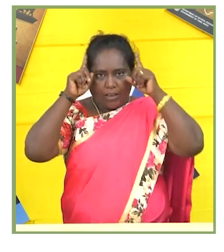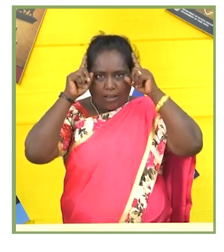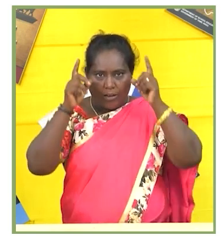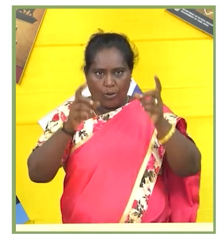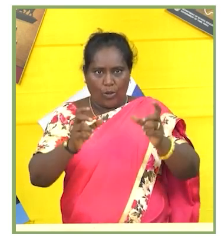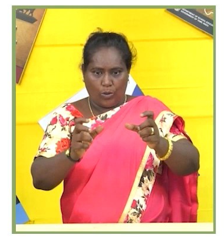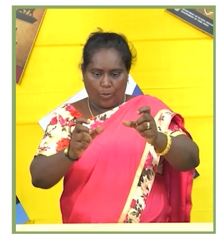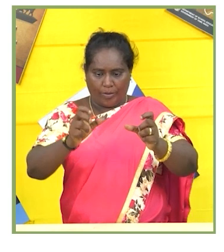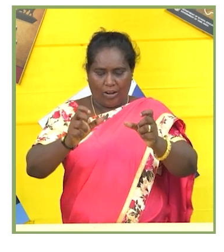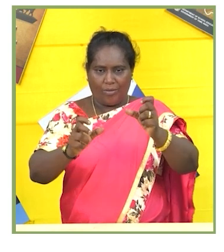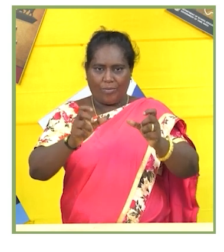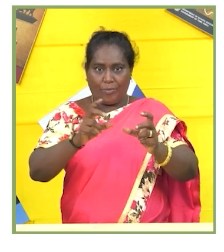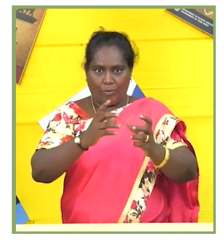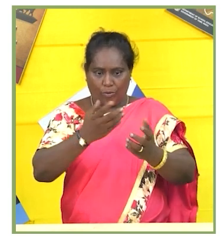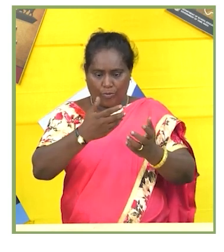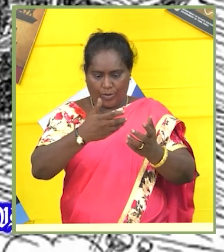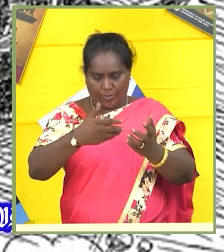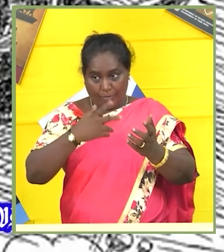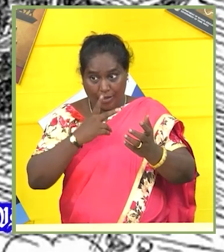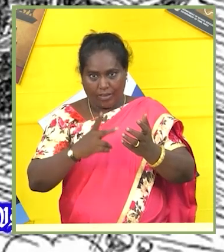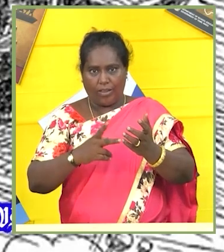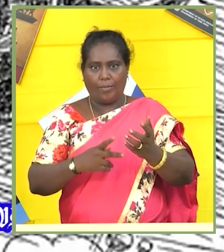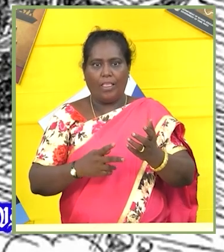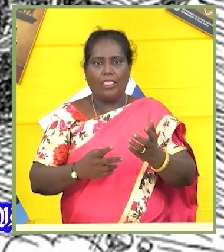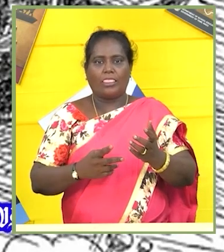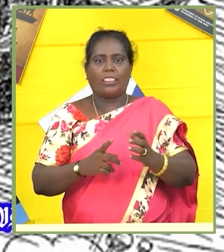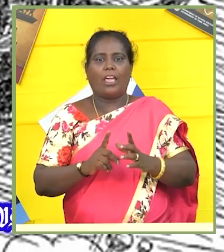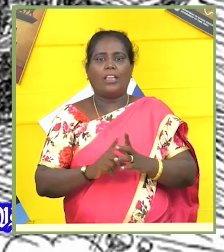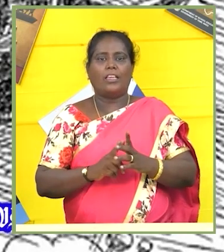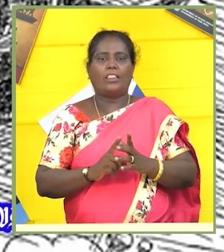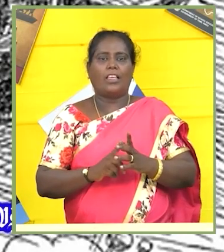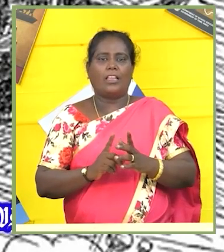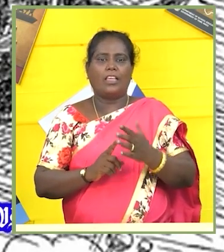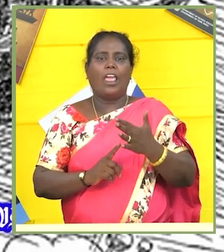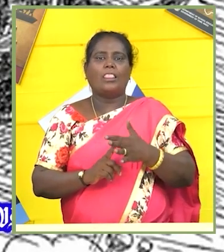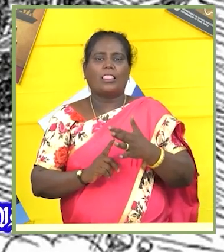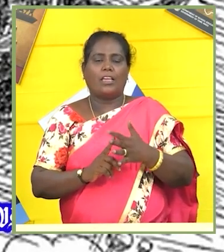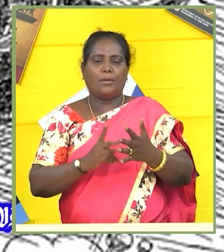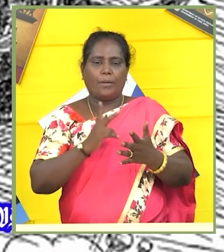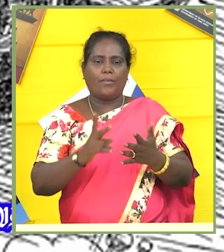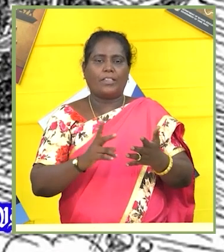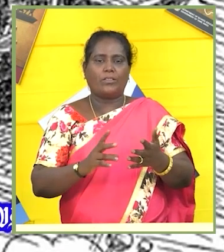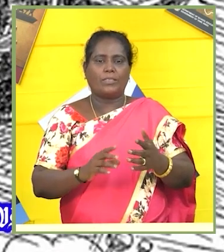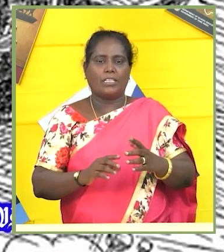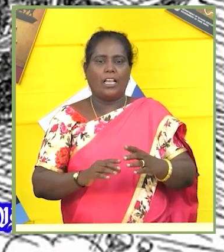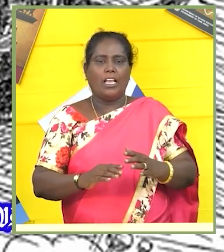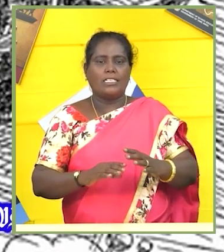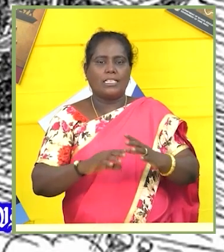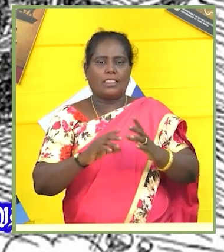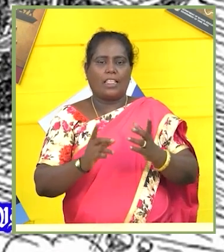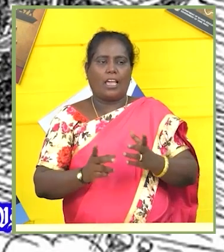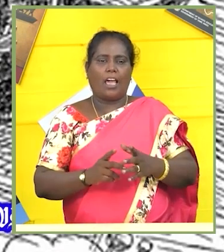இடத்தில் திமிழுடன் கூடிய காளை ஒன்றை ஒருவர் அடக்க முயல்வது போன்ற ஓவியம் உள்ளது. தேனி